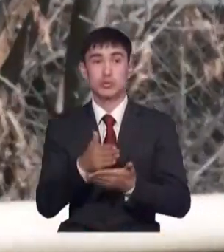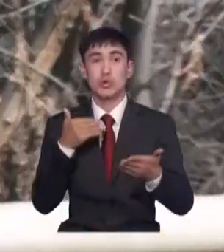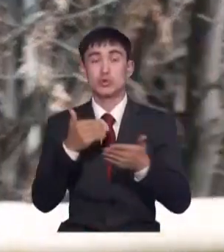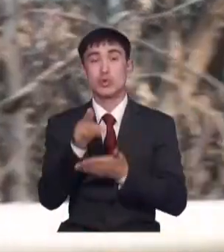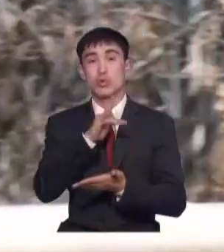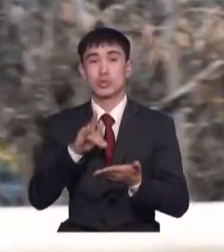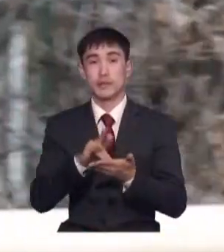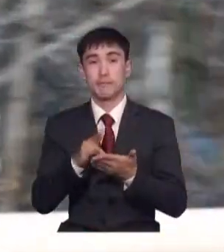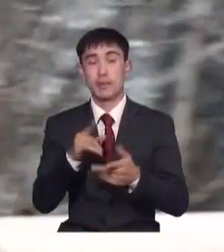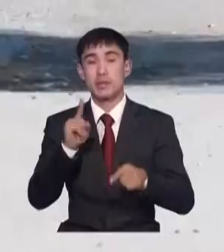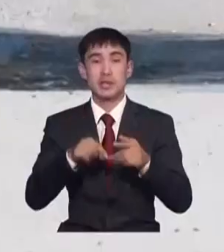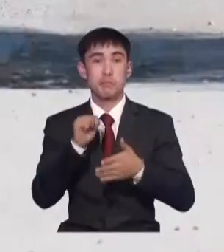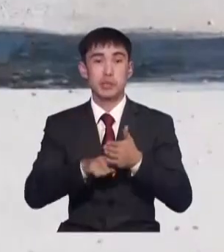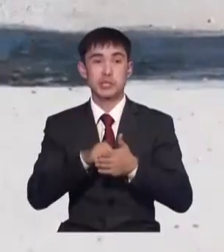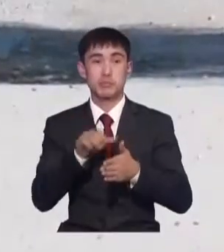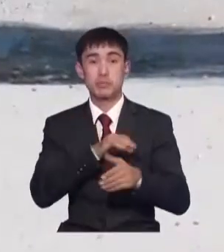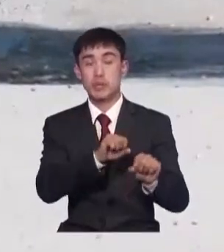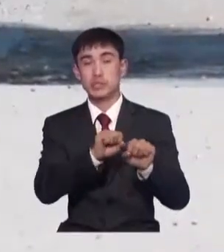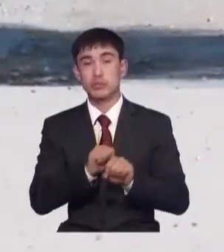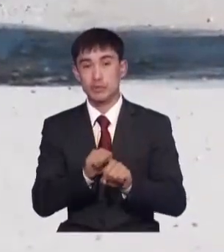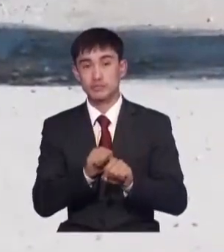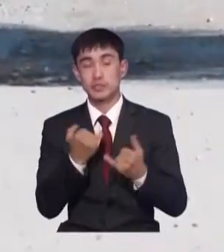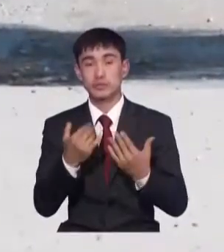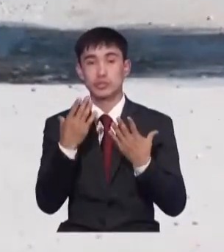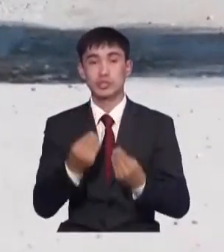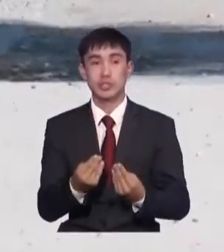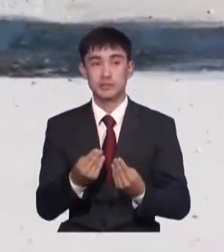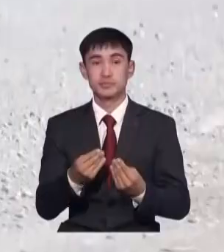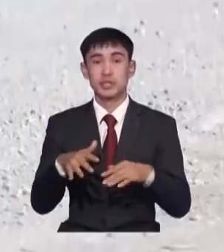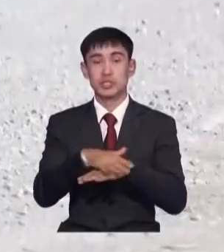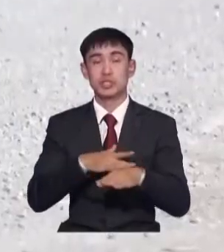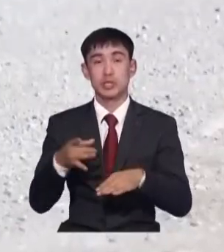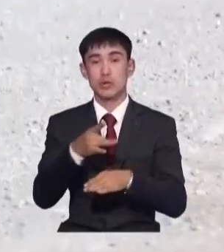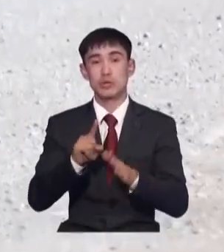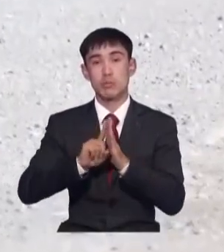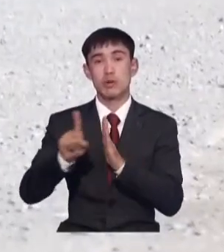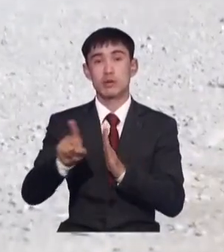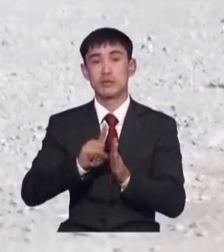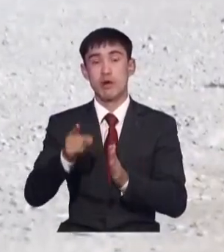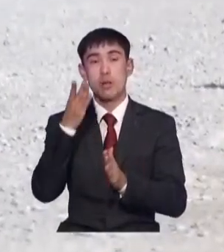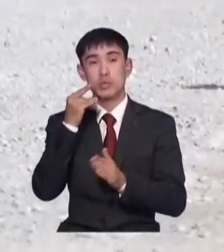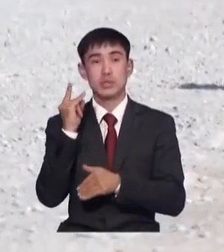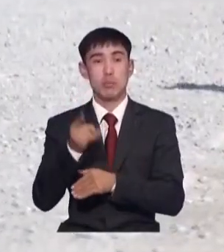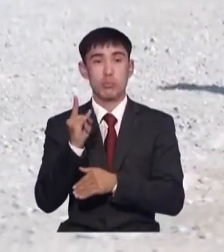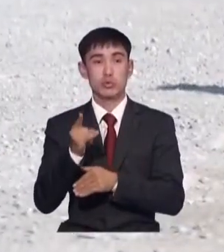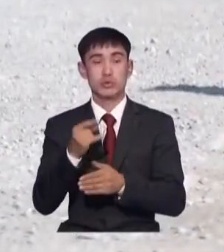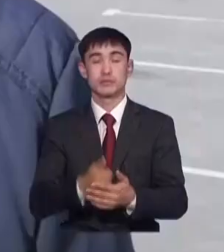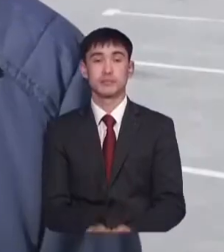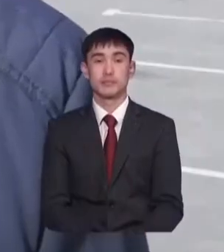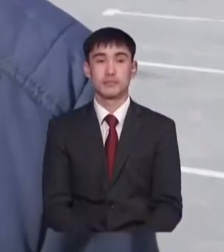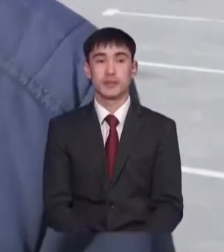мегаполиса. Однако по некоторым причинам был приостановлен. До сегодняшнего дня жители района добирались в Алматы на попутках и на